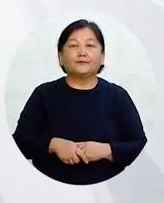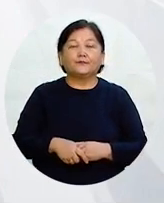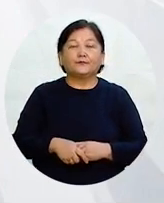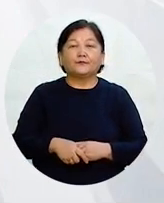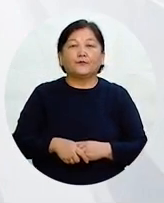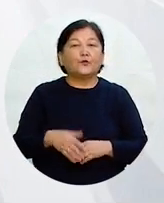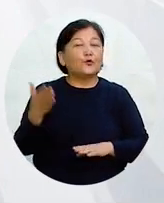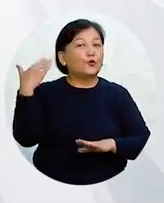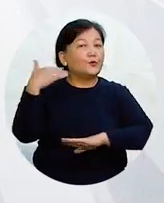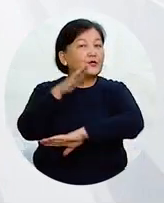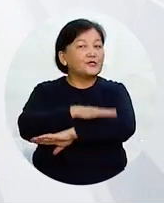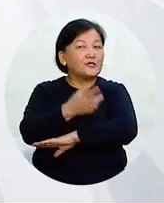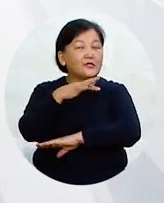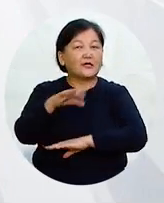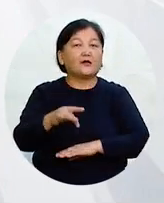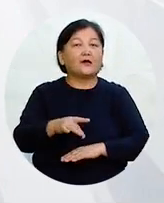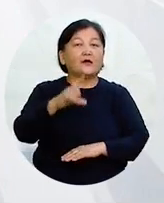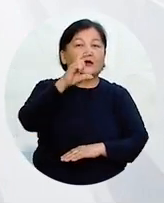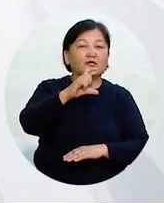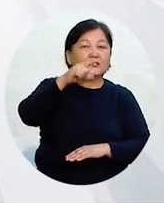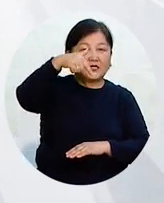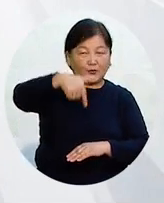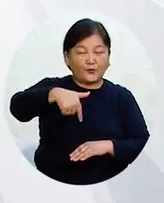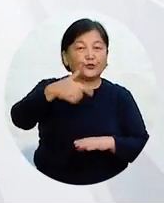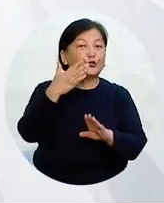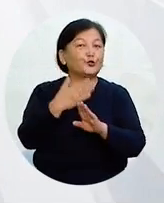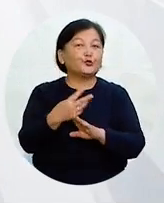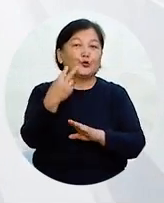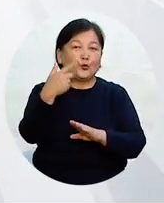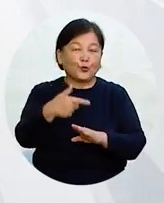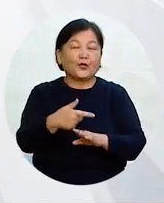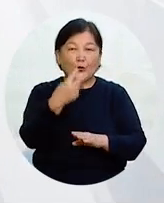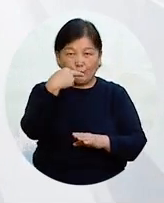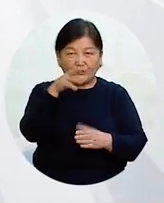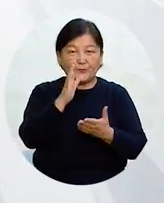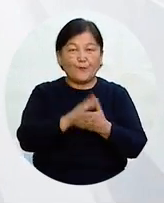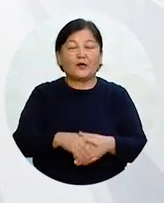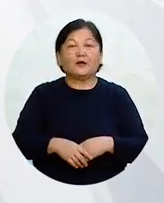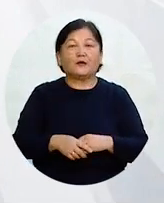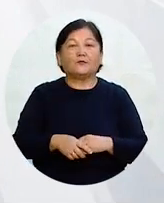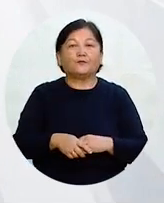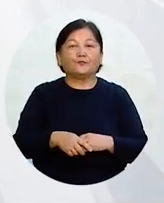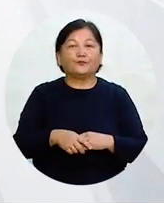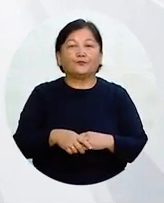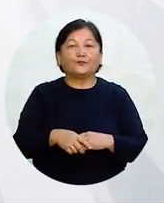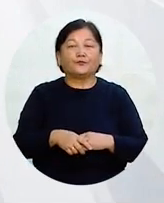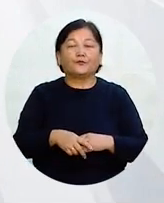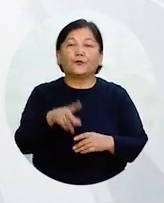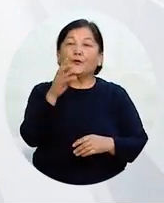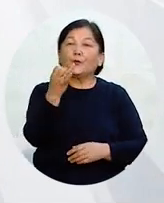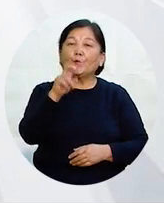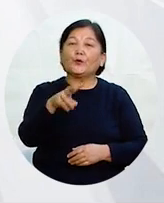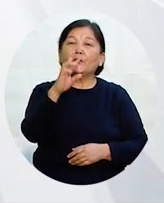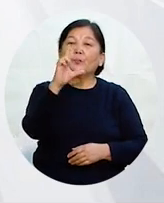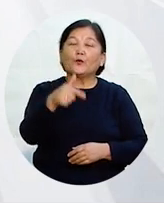За, бид өмнөх хичээл дээр их шиг гээгүүлэгчээр төгссөн үйл үндсийг тухай үзсэн. За, монгол хэлэнд үйл үг